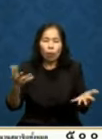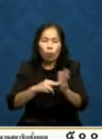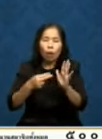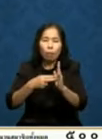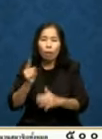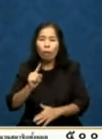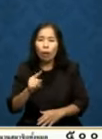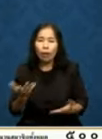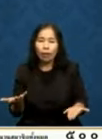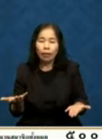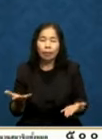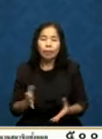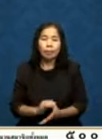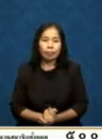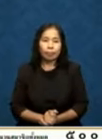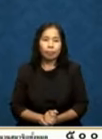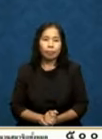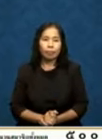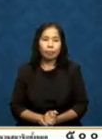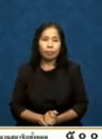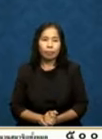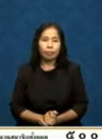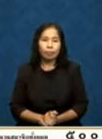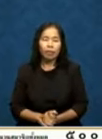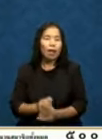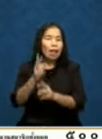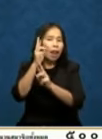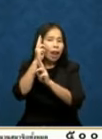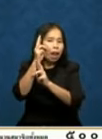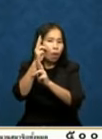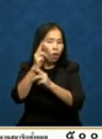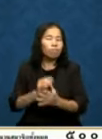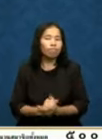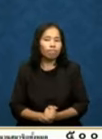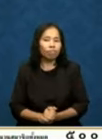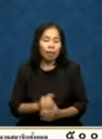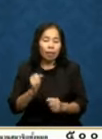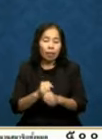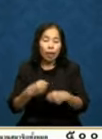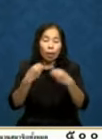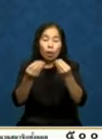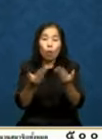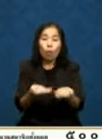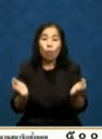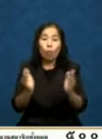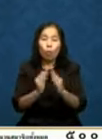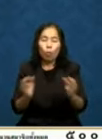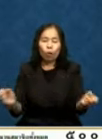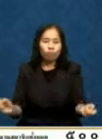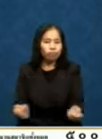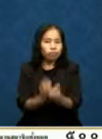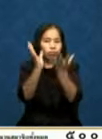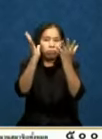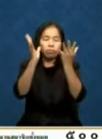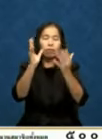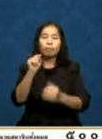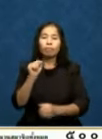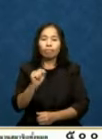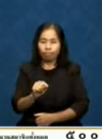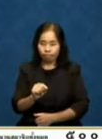านครับมันจะก่อให้เกิดความร้าวฉานระหว่างพ่อแม่ลู